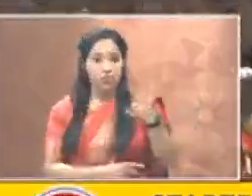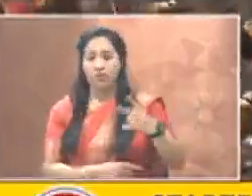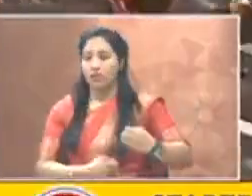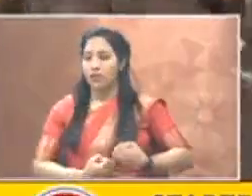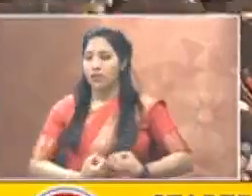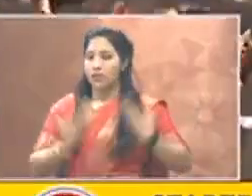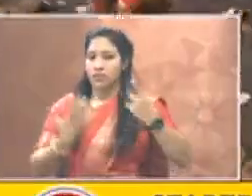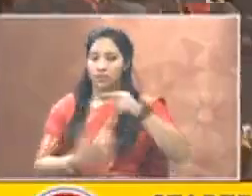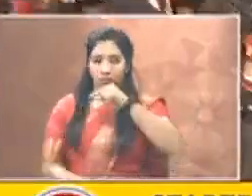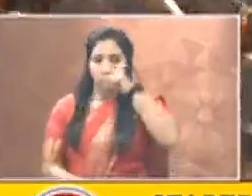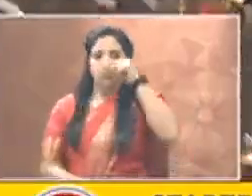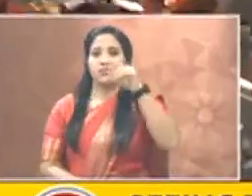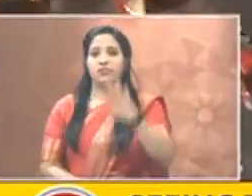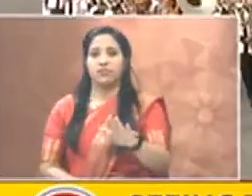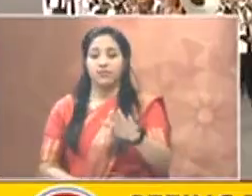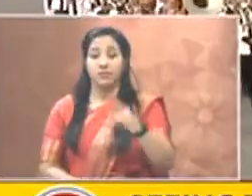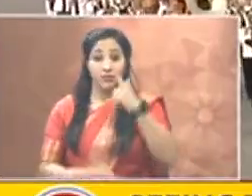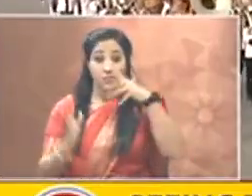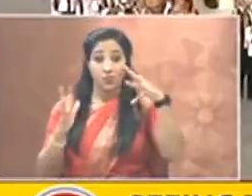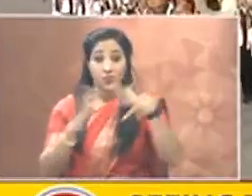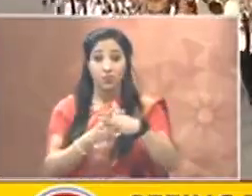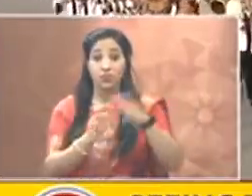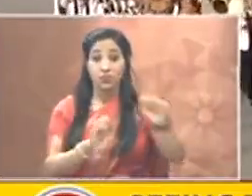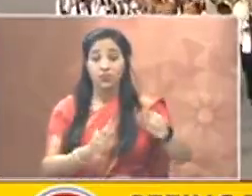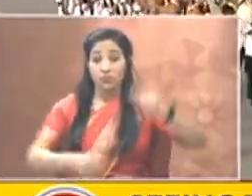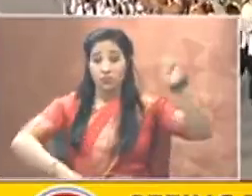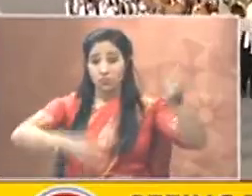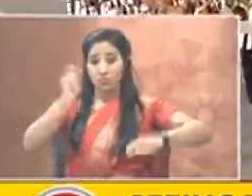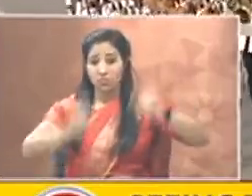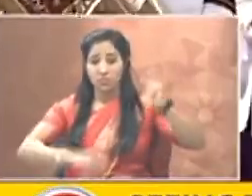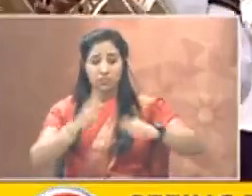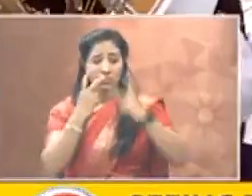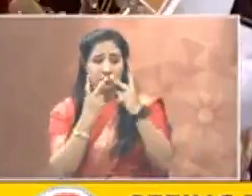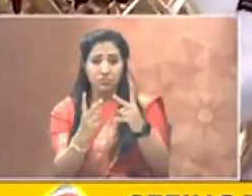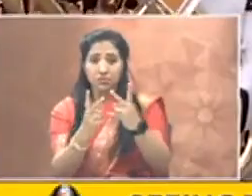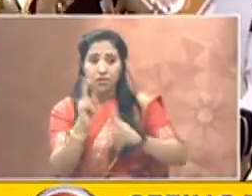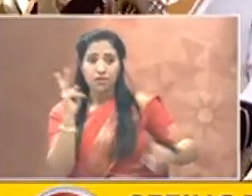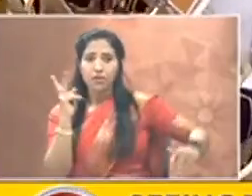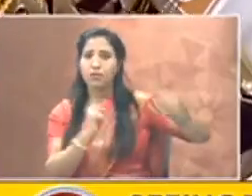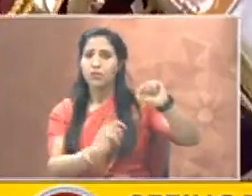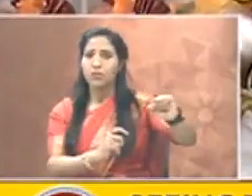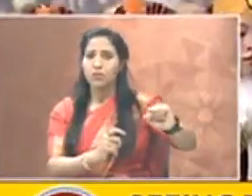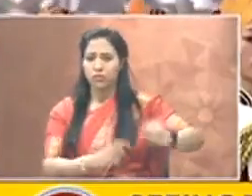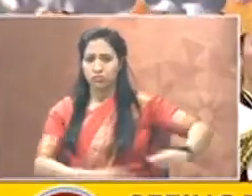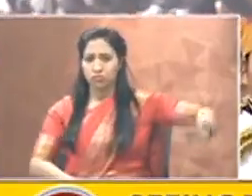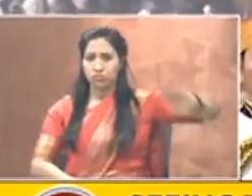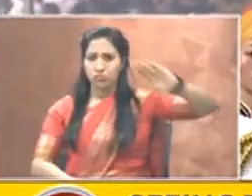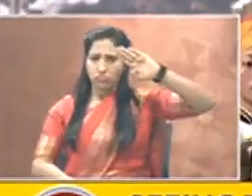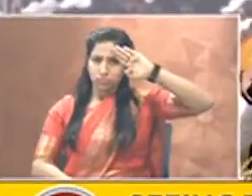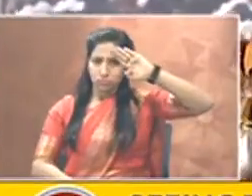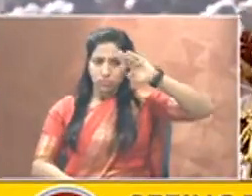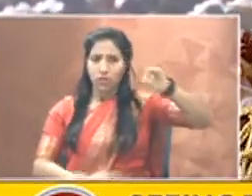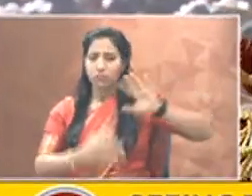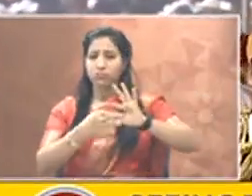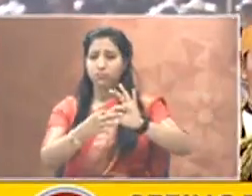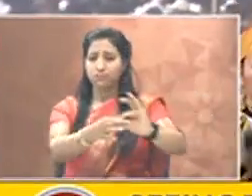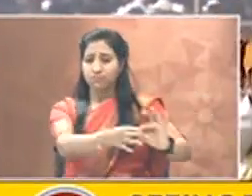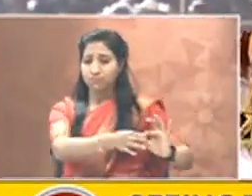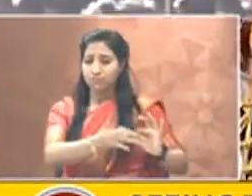भर उठे। महिला बैंड का मार देखकर, उनका जबरदस्त तालमेल